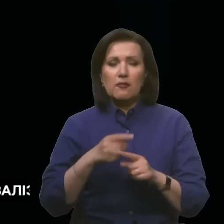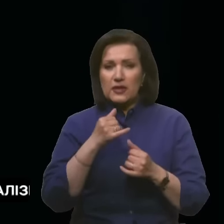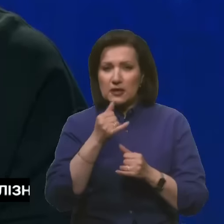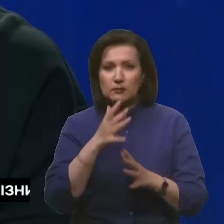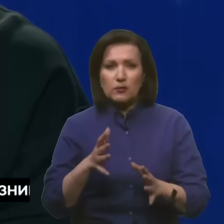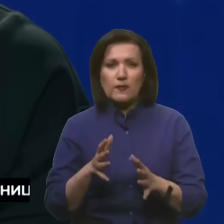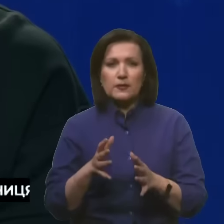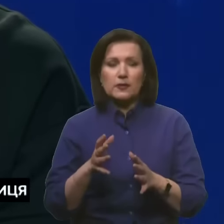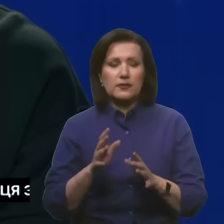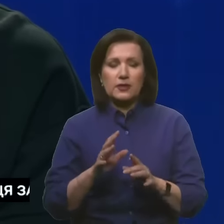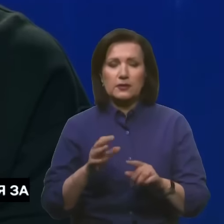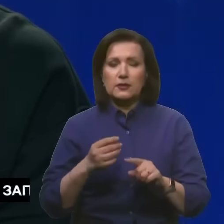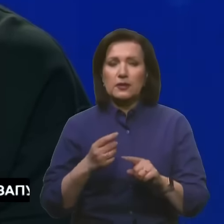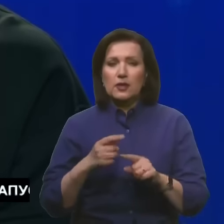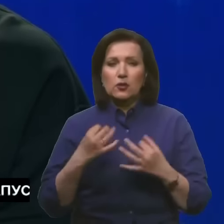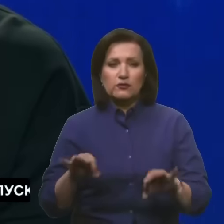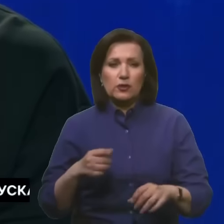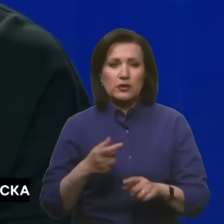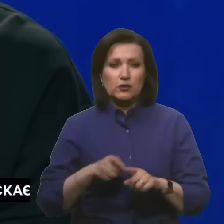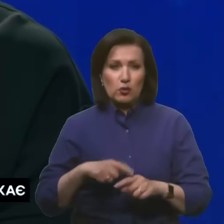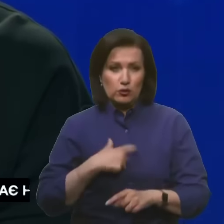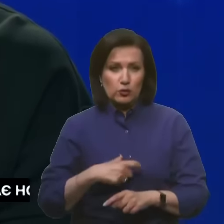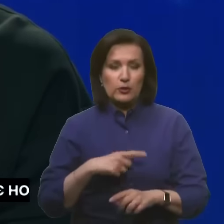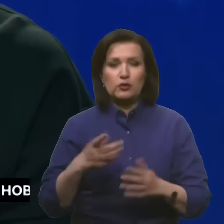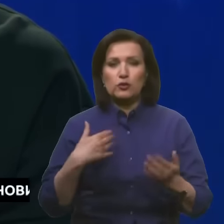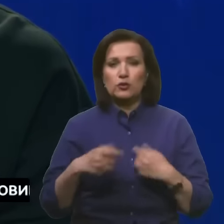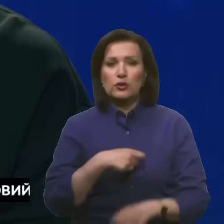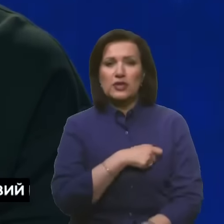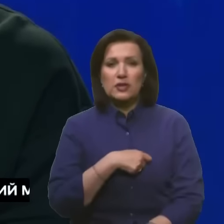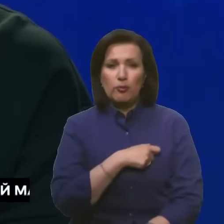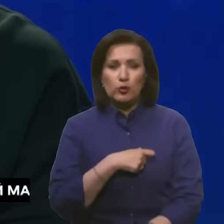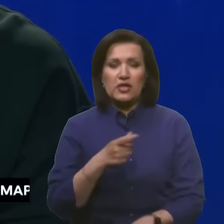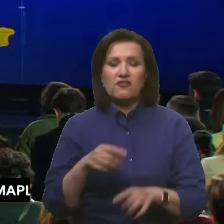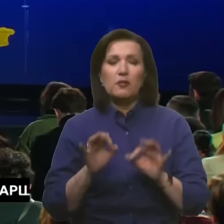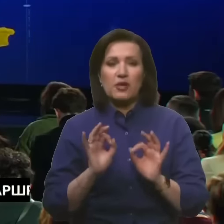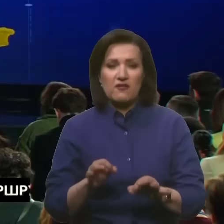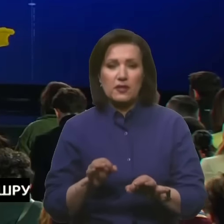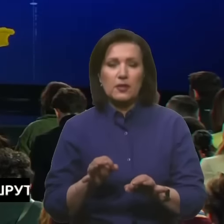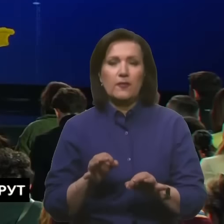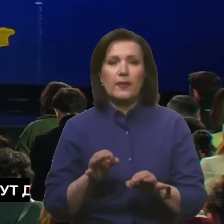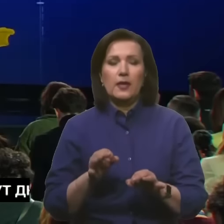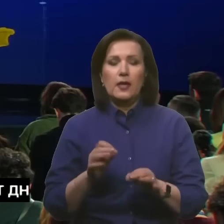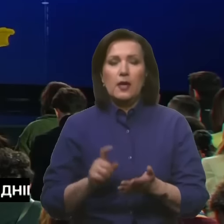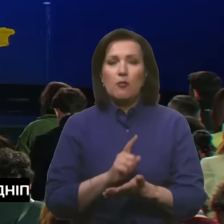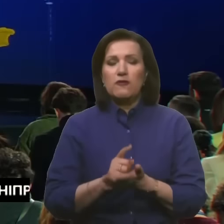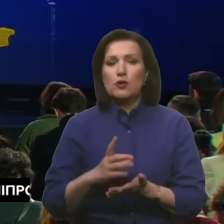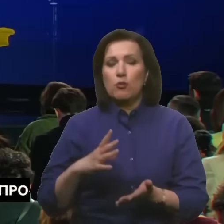можу дозволити цього собі. Що стосується депутатів, абсолютно праві, повинні вони